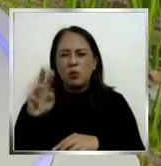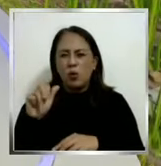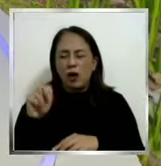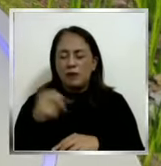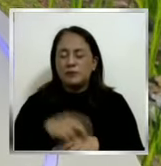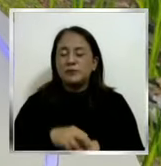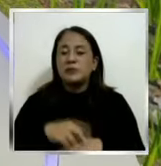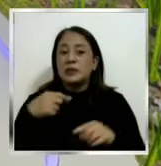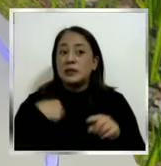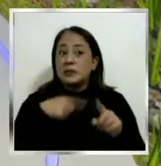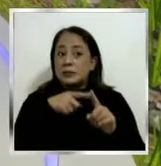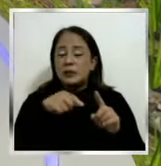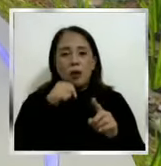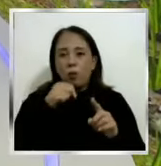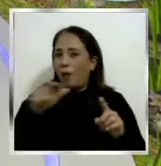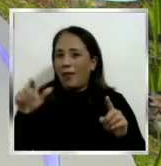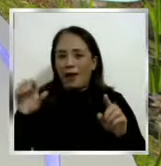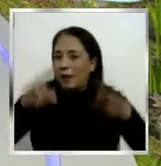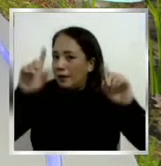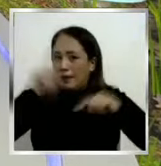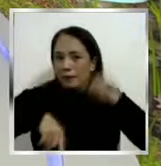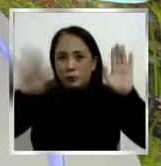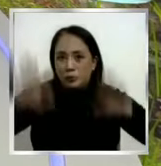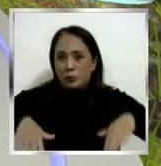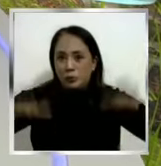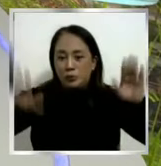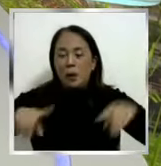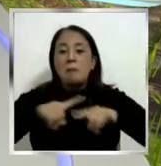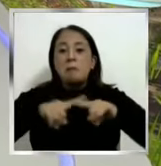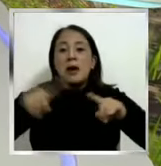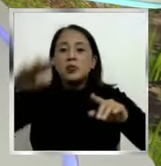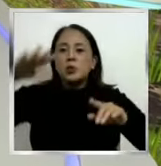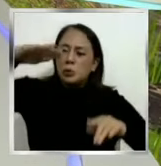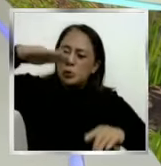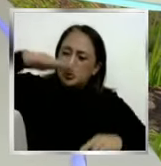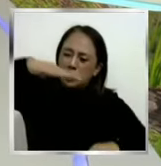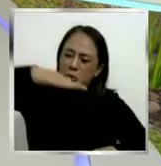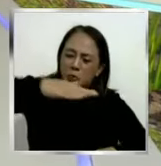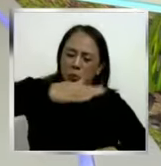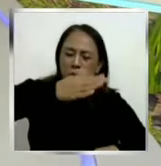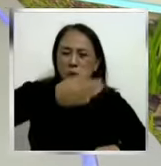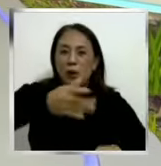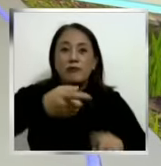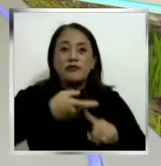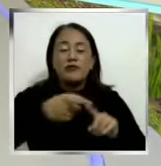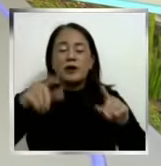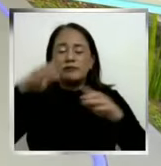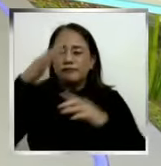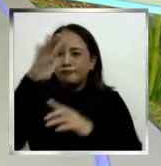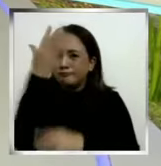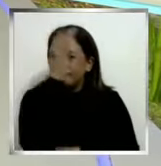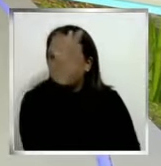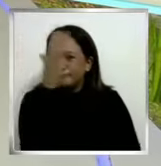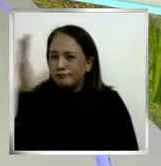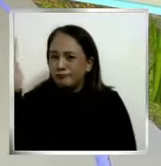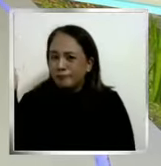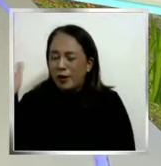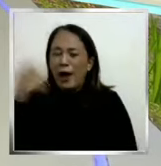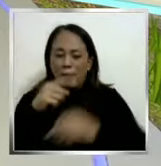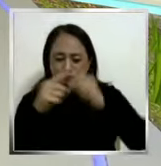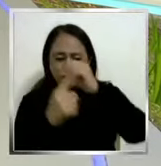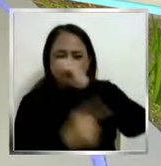mga kagwang walang kakayahang lumipad. Sa halip, sila ay nagka-glide mula sa mga puno. Meron silang kung tawagin ay patagium o